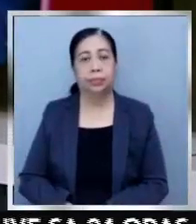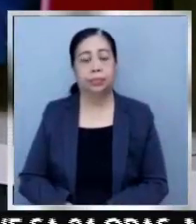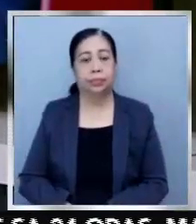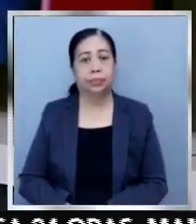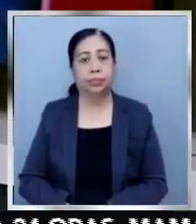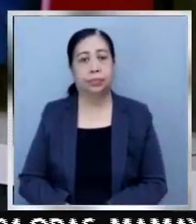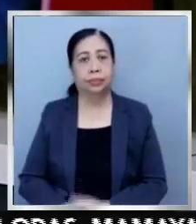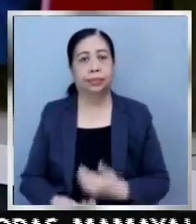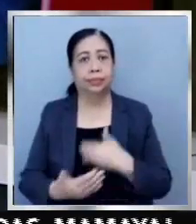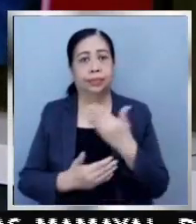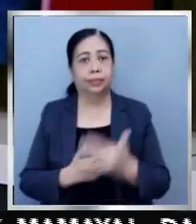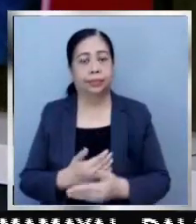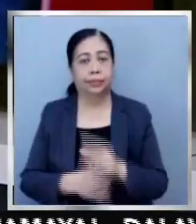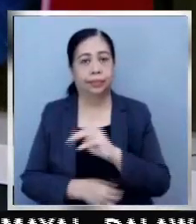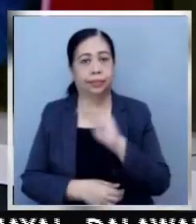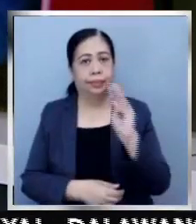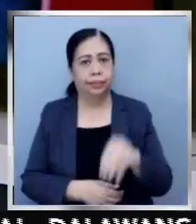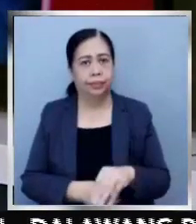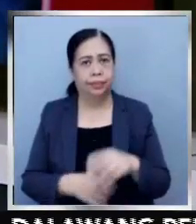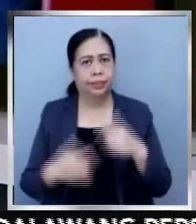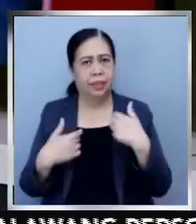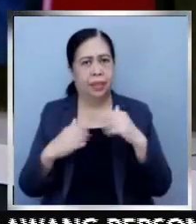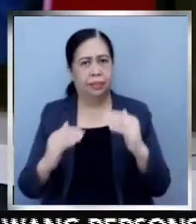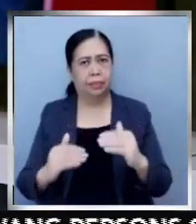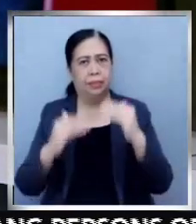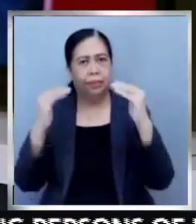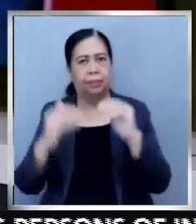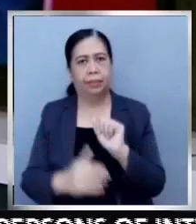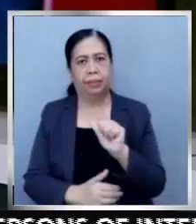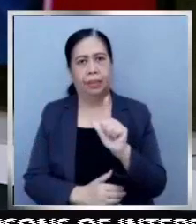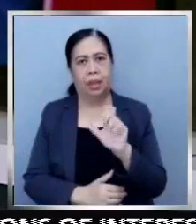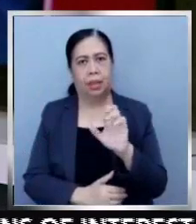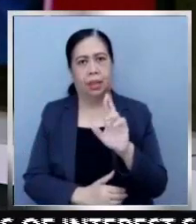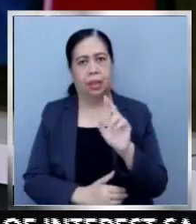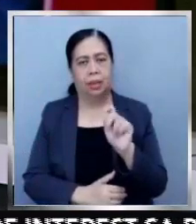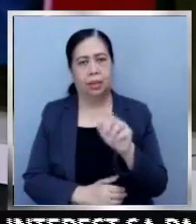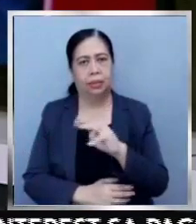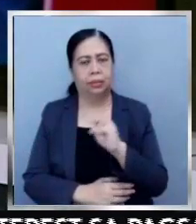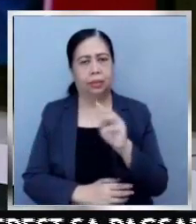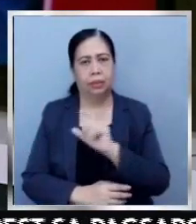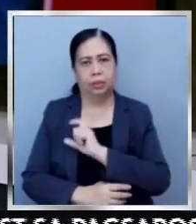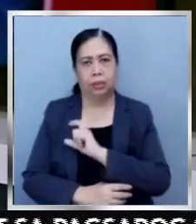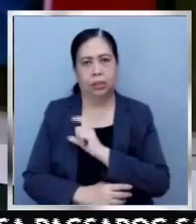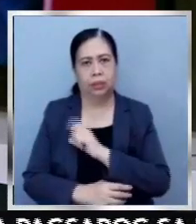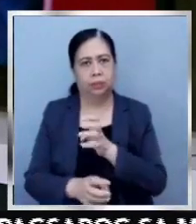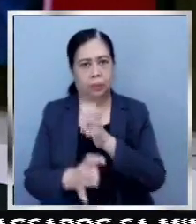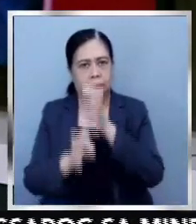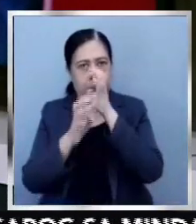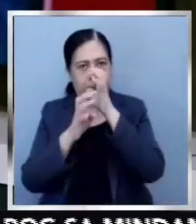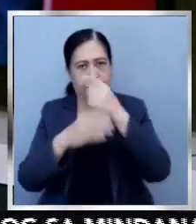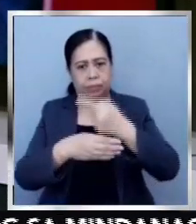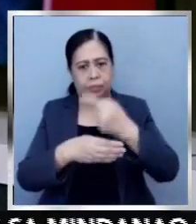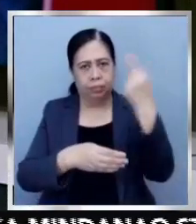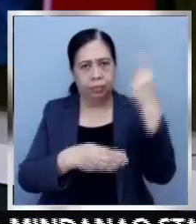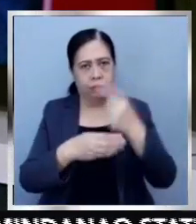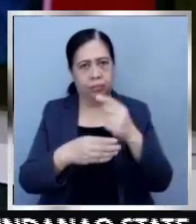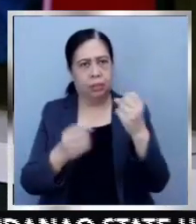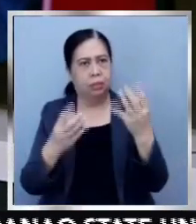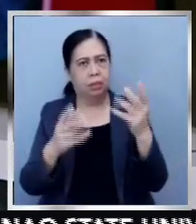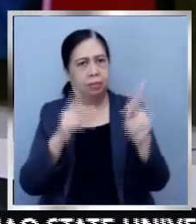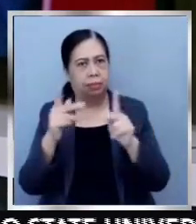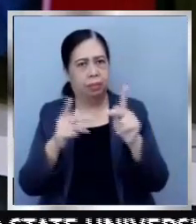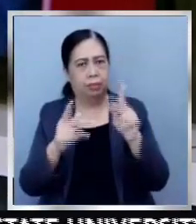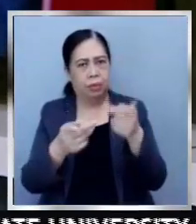Sa Metro Manila naman, kung saan naka-heightened alert ang pulisya, naghigpit sa mga checkpoint at mga matataong lugar,